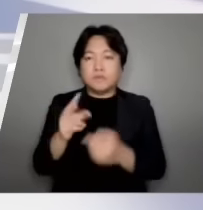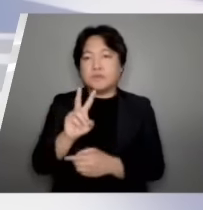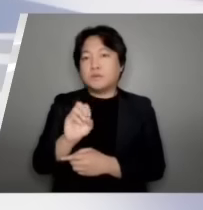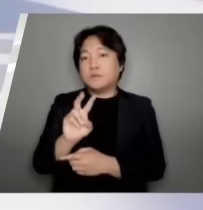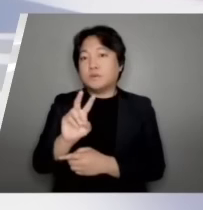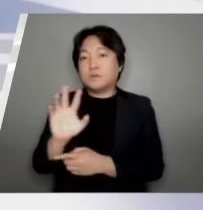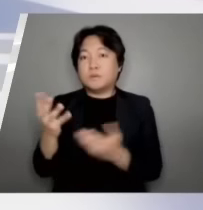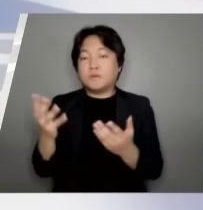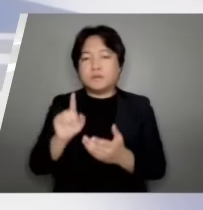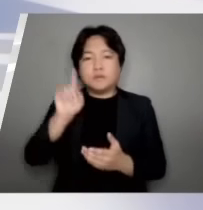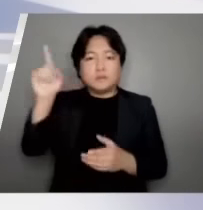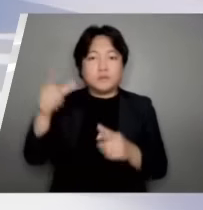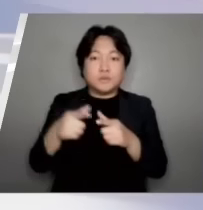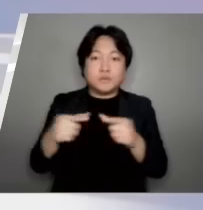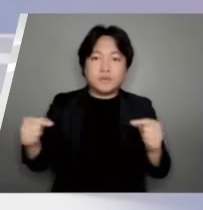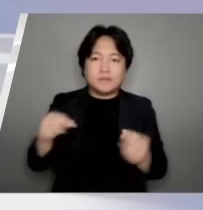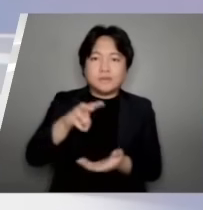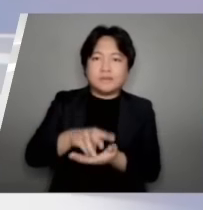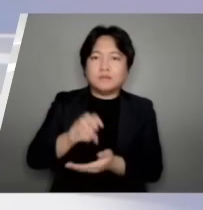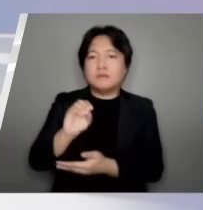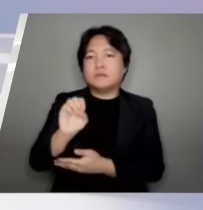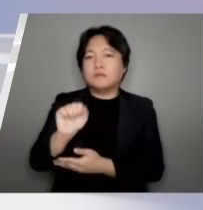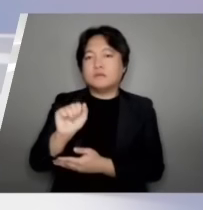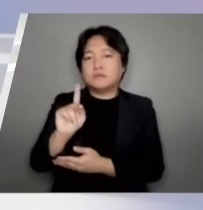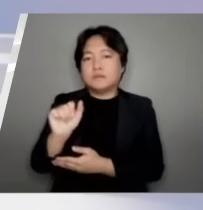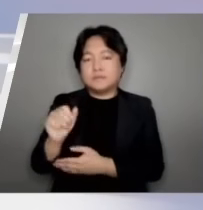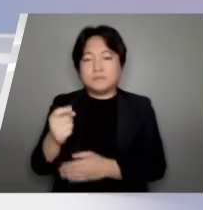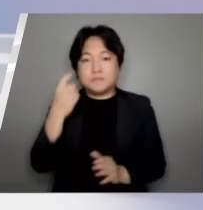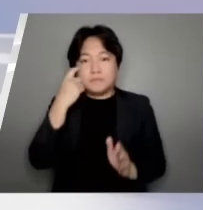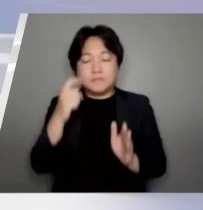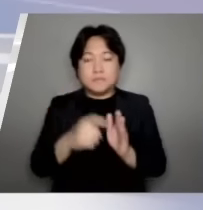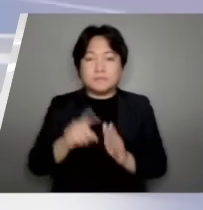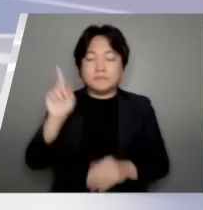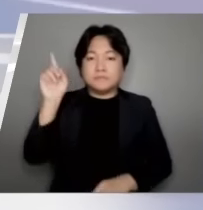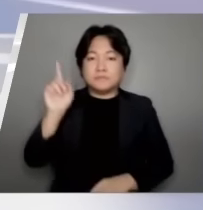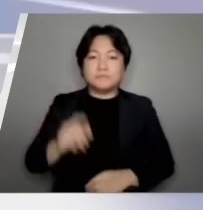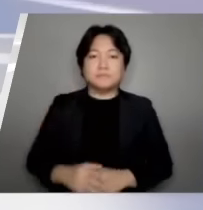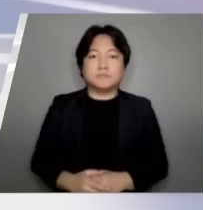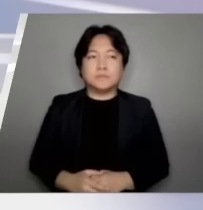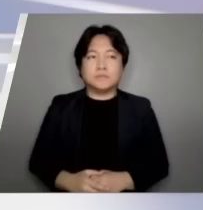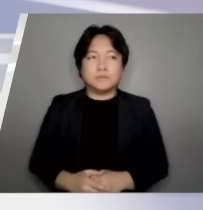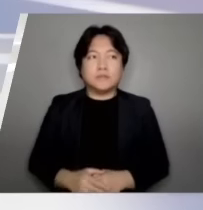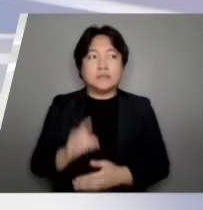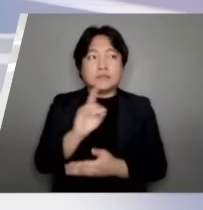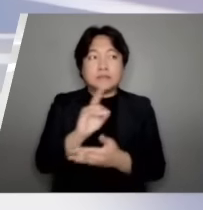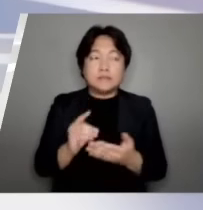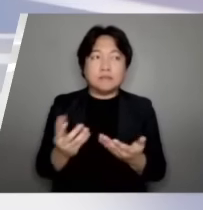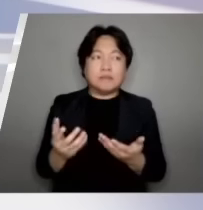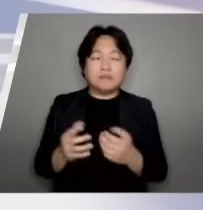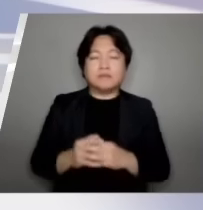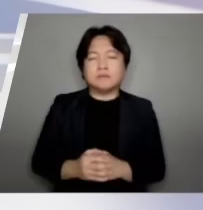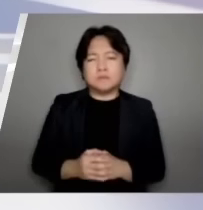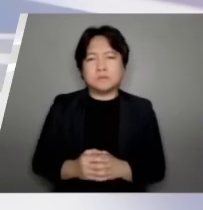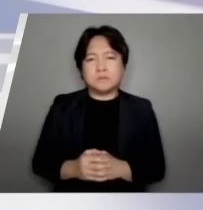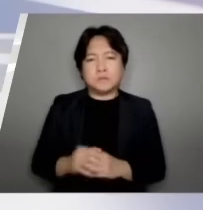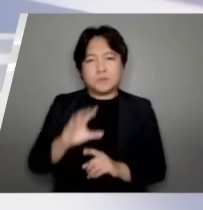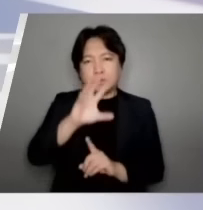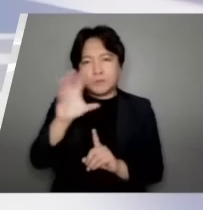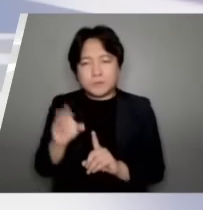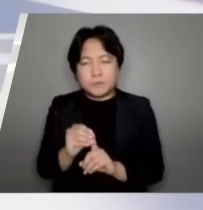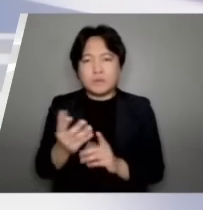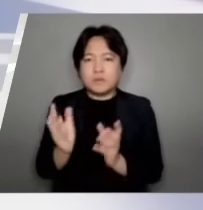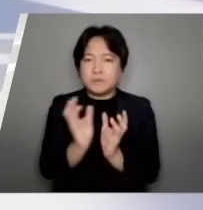Japan, ipinakita na. Gawa ni architect Carlo Calma ang disenyo na may temang nature, culture and community